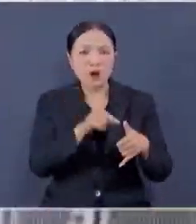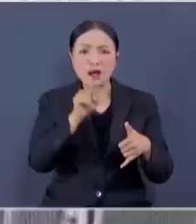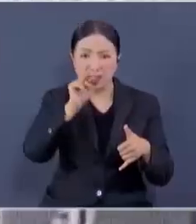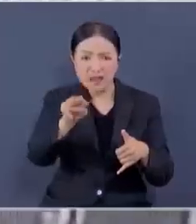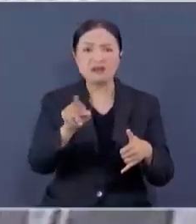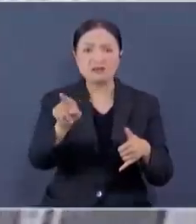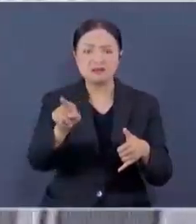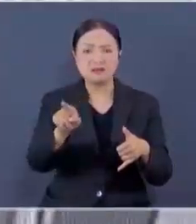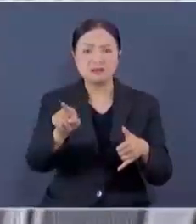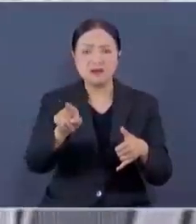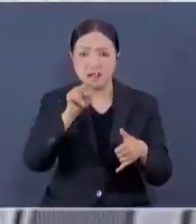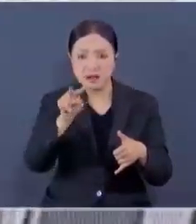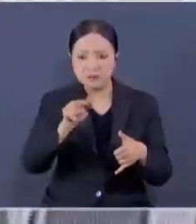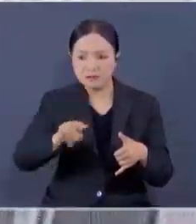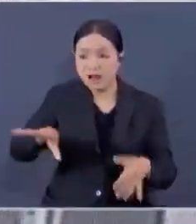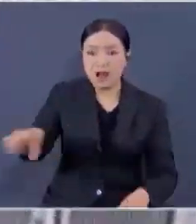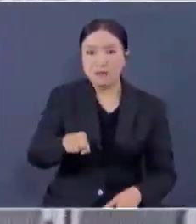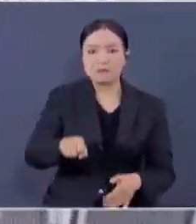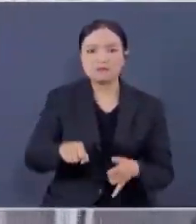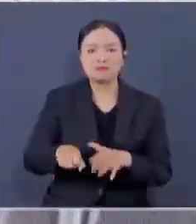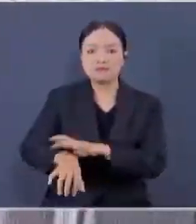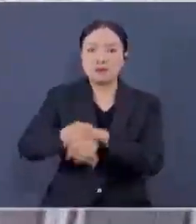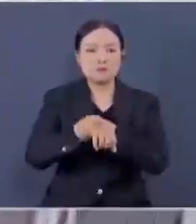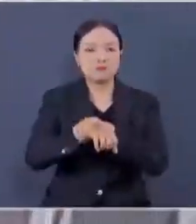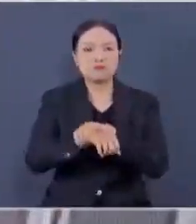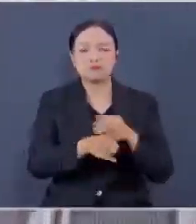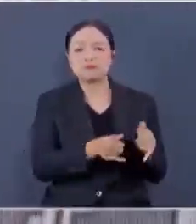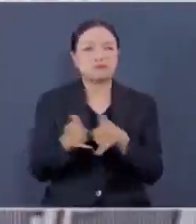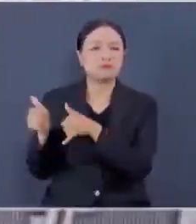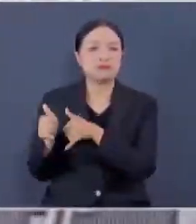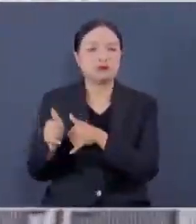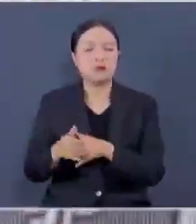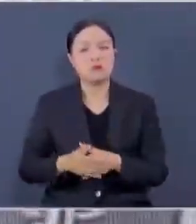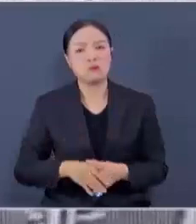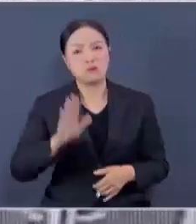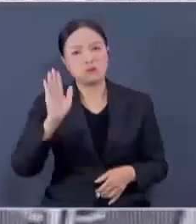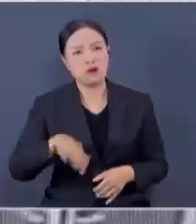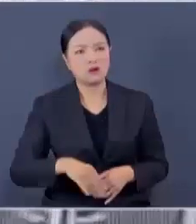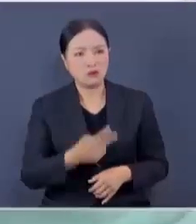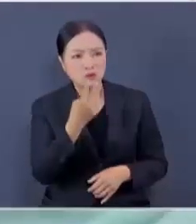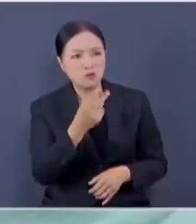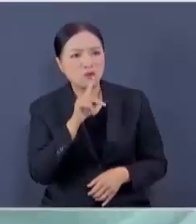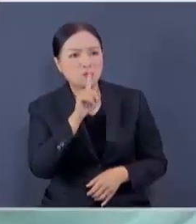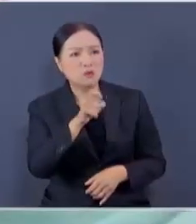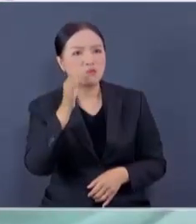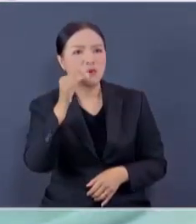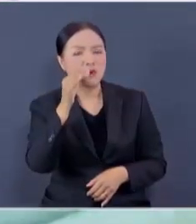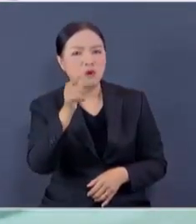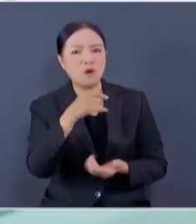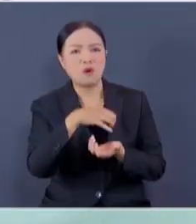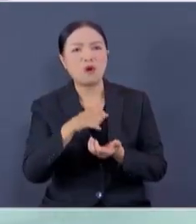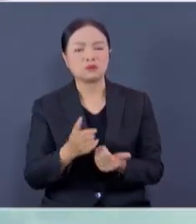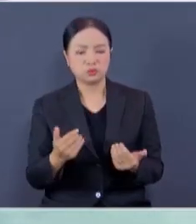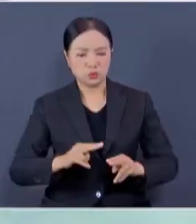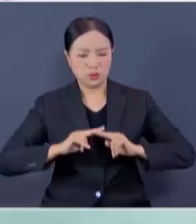รยานยนต์แล้วก็พุ่งชนต้นไม้ข้างทาง2ต้นหักโค่นเสียหายครับไปถามทางฝั่งของคุณพ่อครับที่เป็นเจ้าของรถจักรยานยนต์บอกว่าตัวเองเนี่ยไปรับ